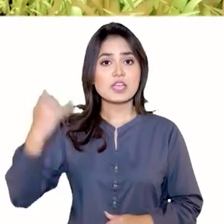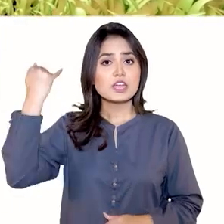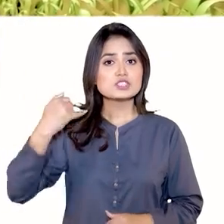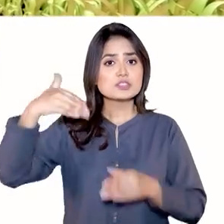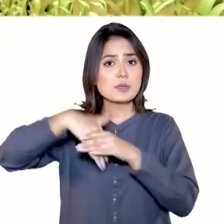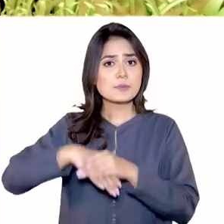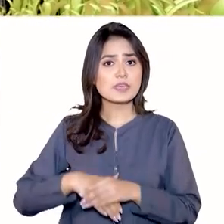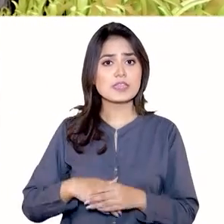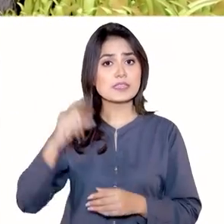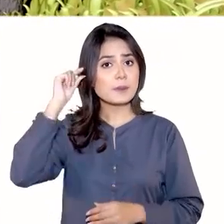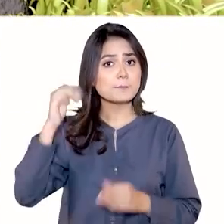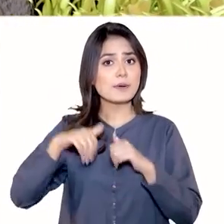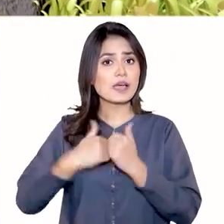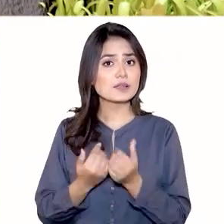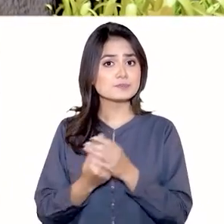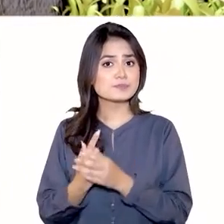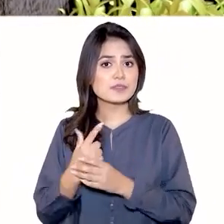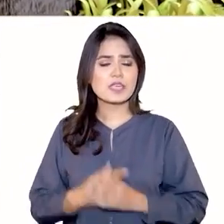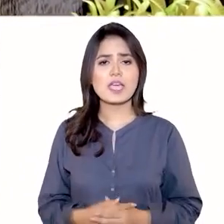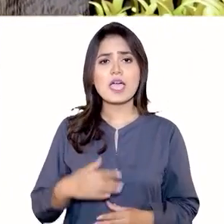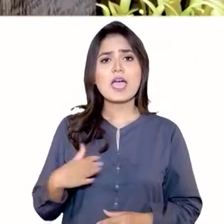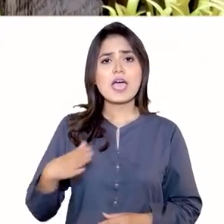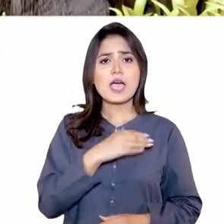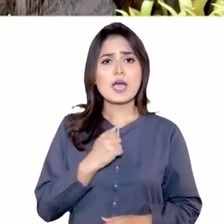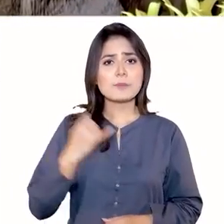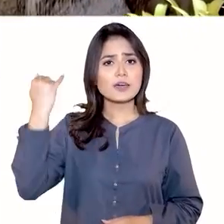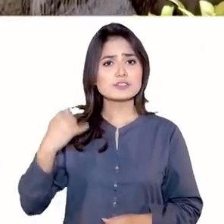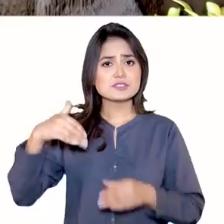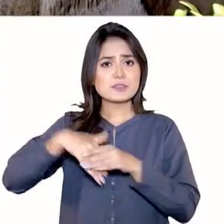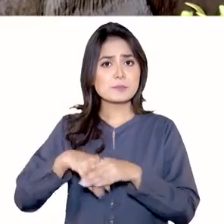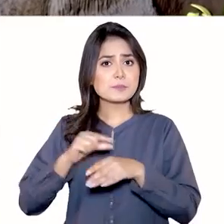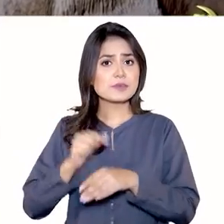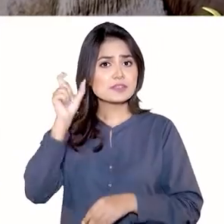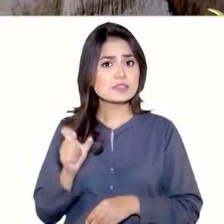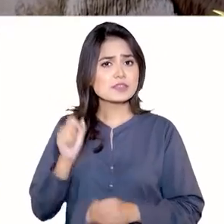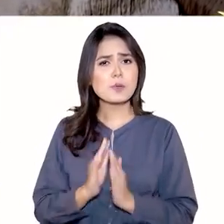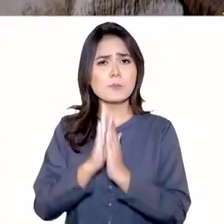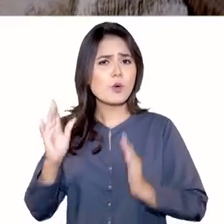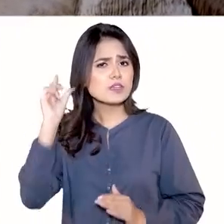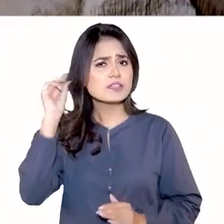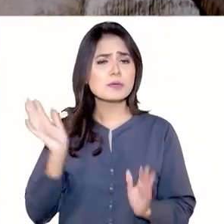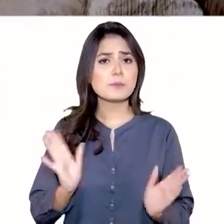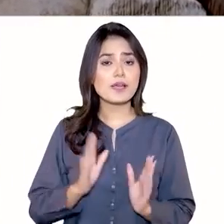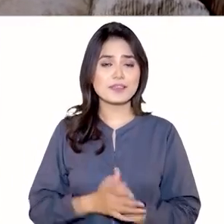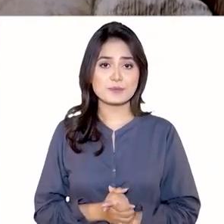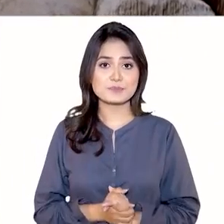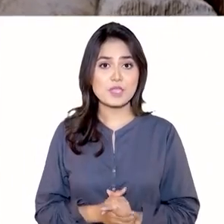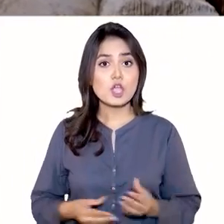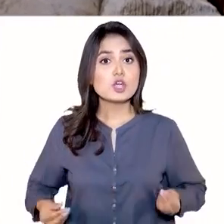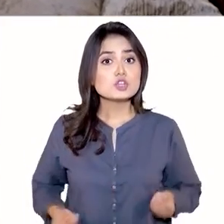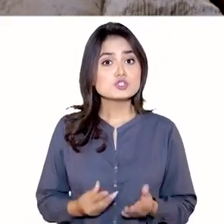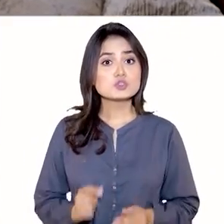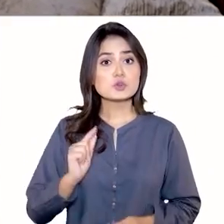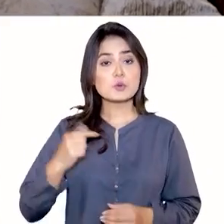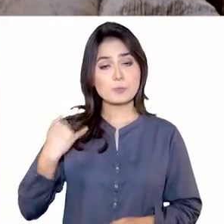जिस्म पर बाल कैसे उगते हैं? अगरचे हमारे जिस्म पर अपने आबाओ अजदाद की तरह बहुत ज्यादा बाल नहीं हैं। इब्तिदा में